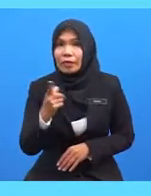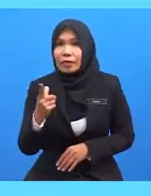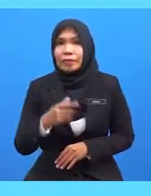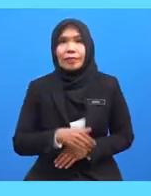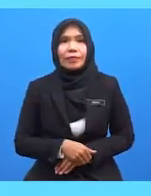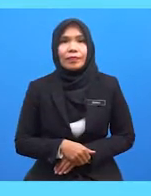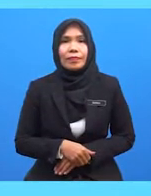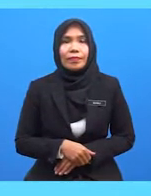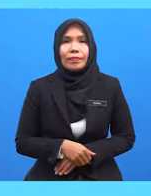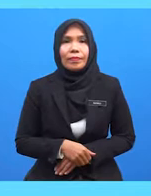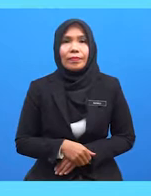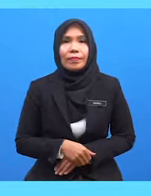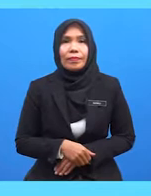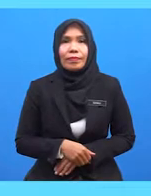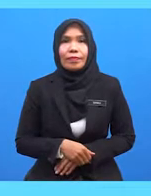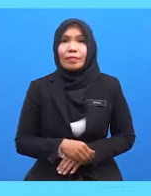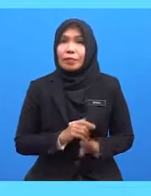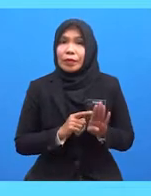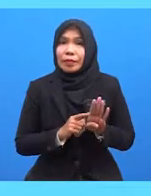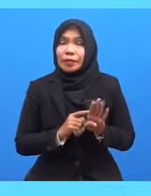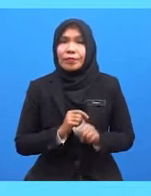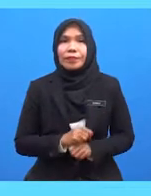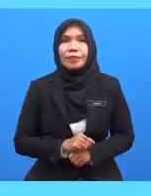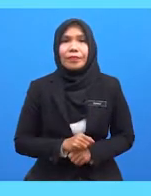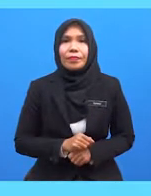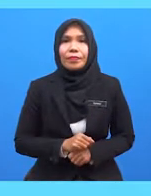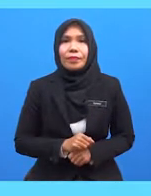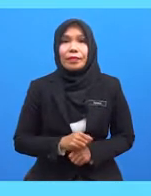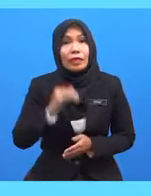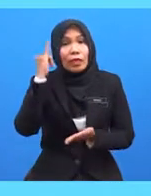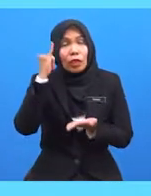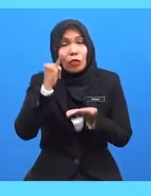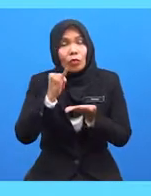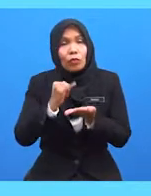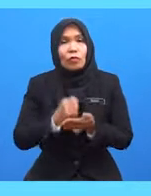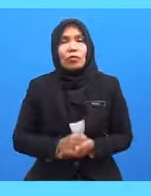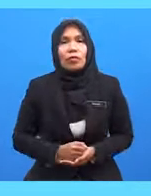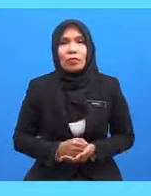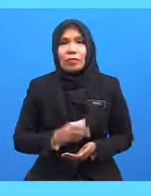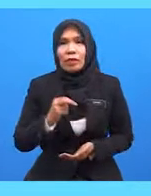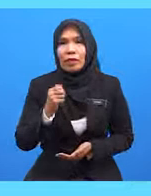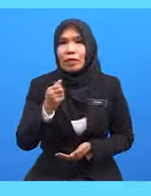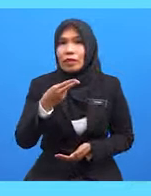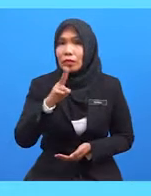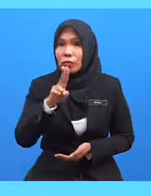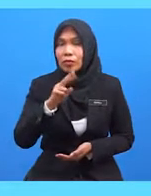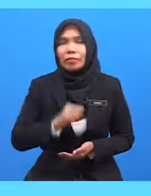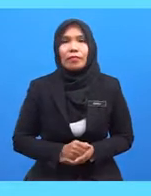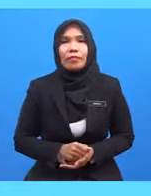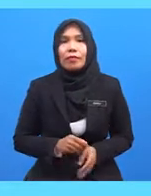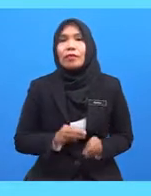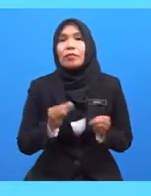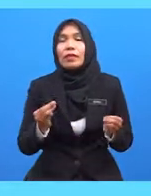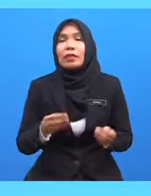sebagainya. Hal-hal ilmu pengetahuan, ilmu nahu, hisab, jumlah, baki,